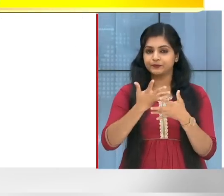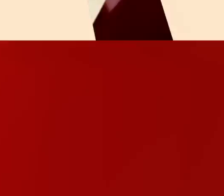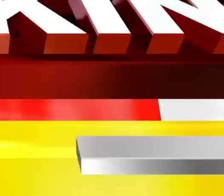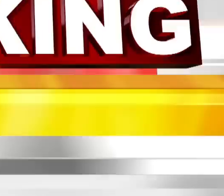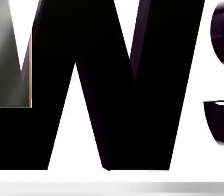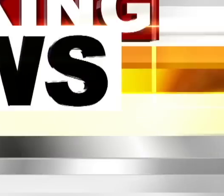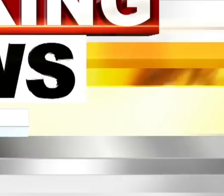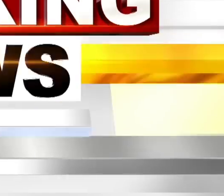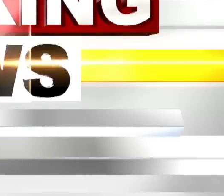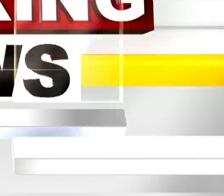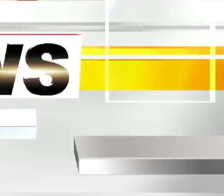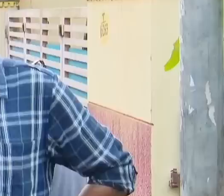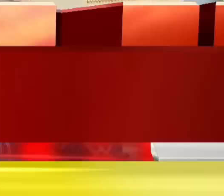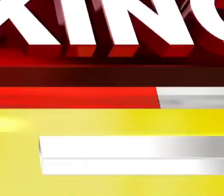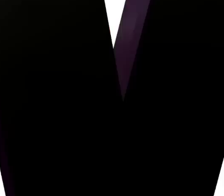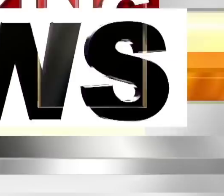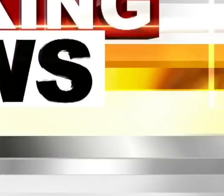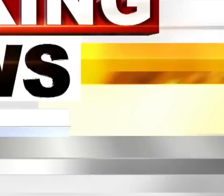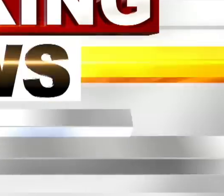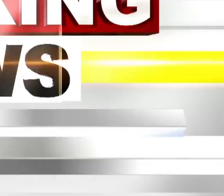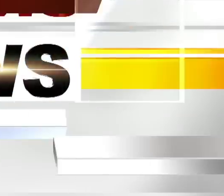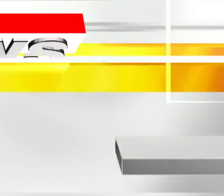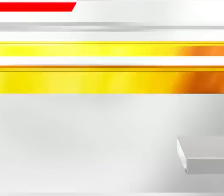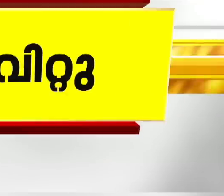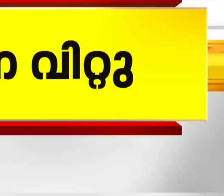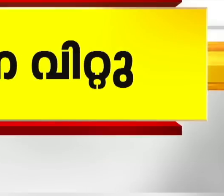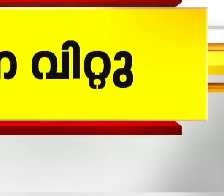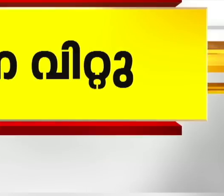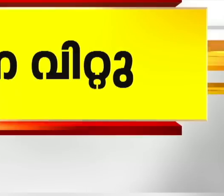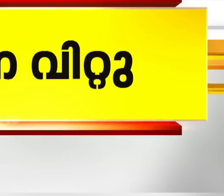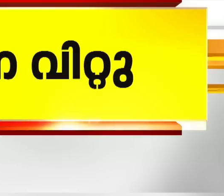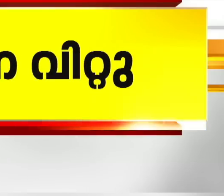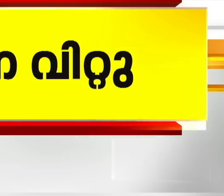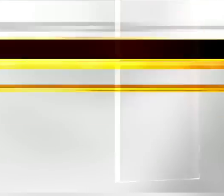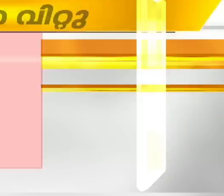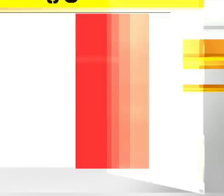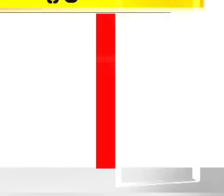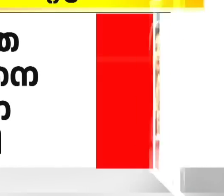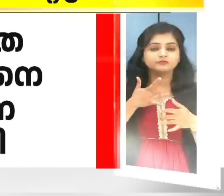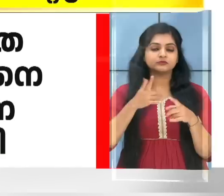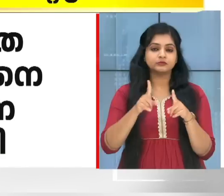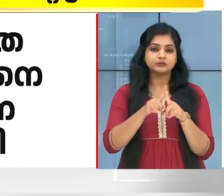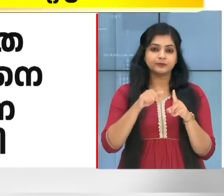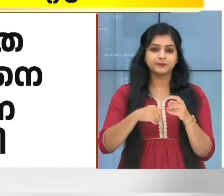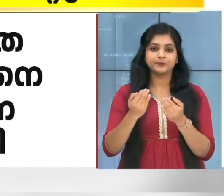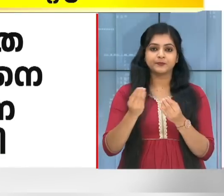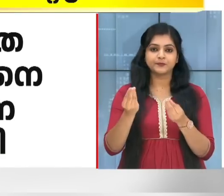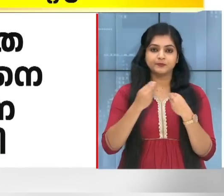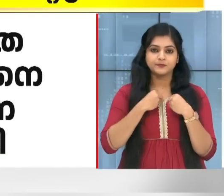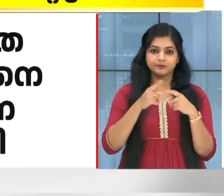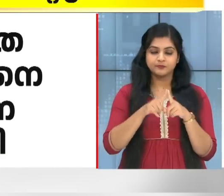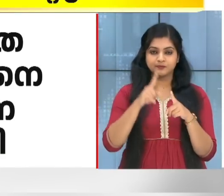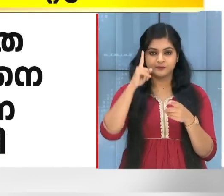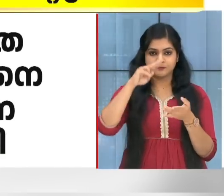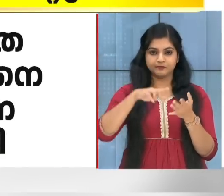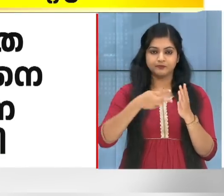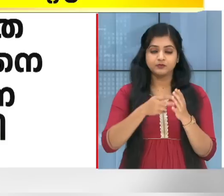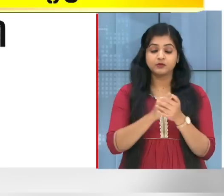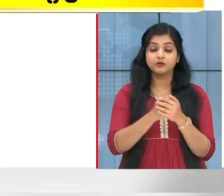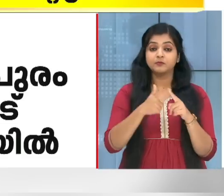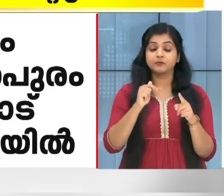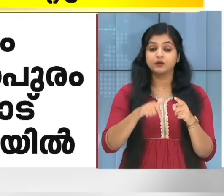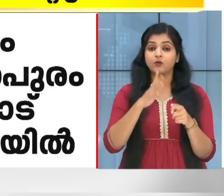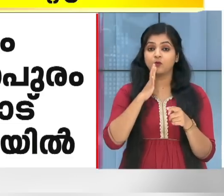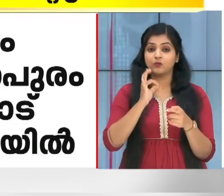നൽകാം എന്നുള്ള ഒരു ധാരണയിലേക്ക് എത്തുകയായിരുന്നു, സ്നേഹബന്ധത്തിന്റെ പേരിലെന്നാണ് ഇവർ വ്യക്തമാക്കുന്നത്. എന്നാൽ ഈ കുഞ്ഞിന്റെ യഥാർത്ഥ മാതാവിന്റെ ഭർത്താവ്